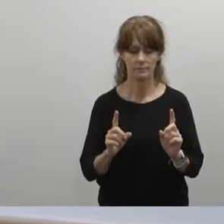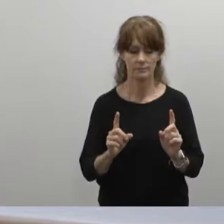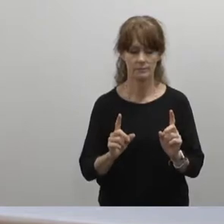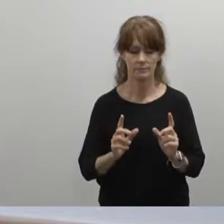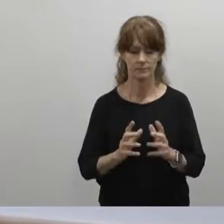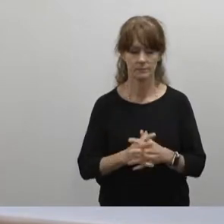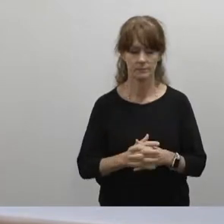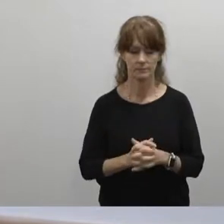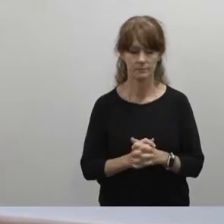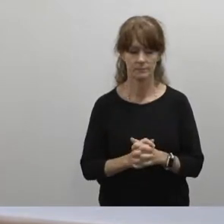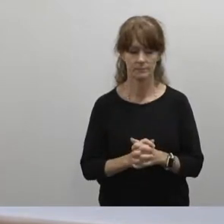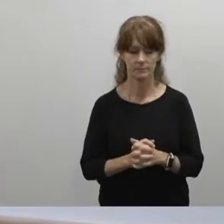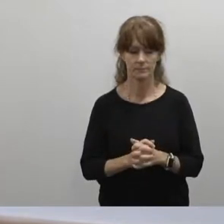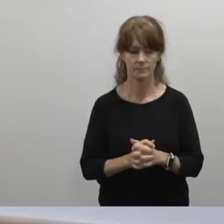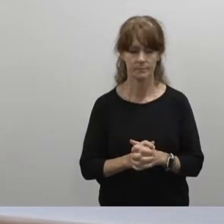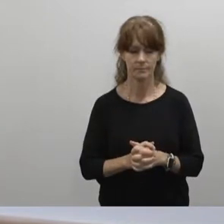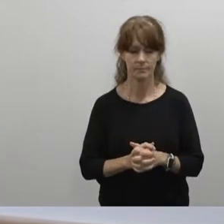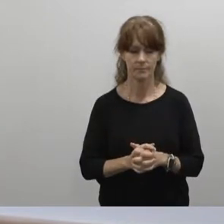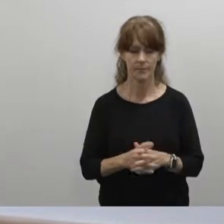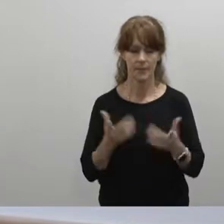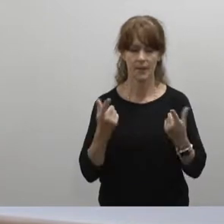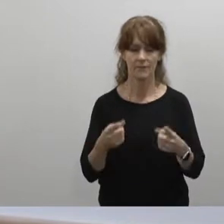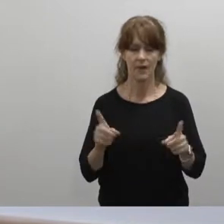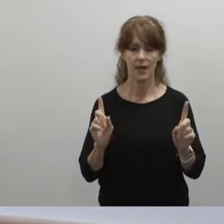quan pi xong tỏ